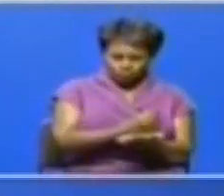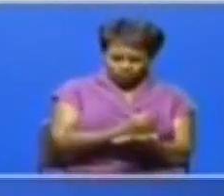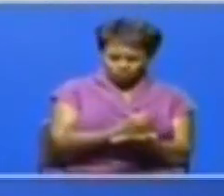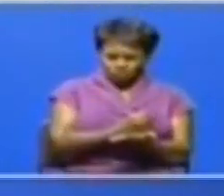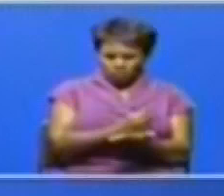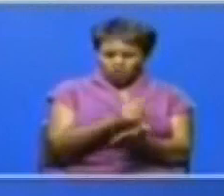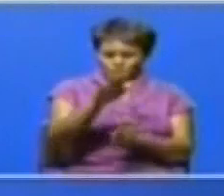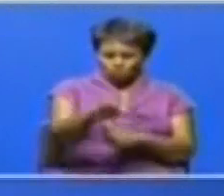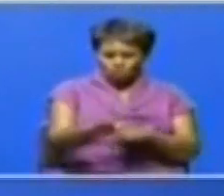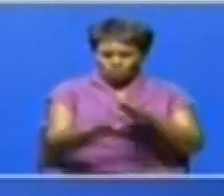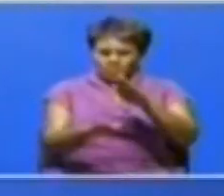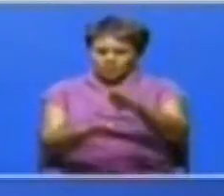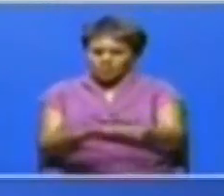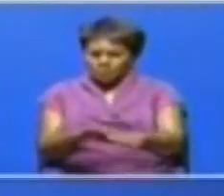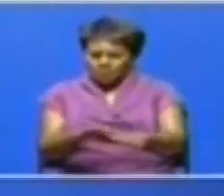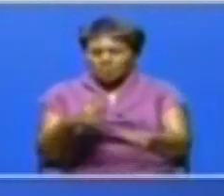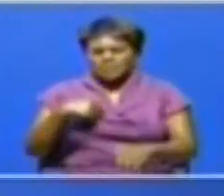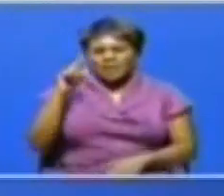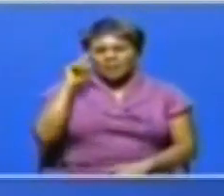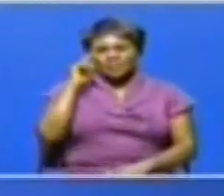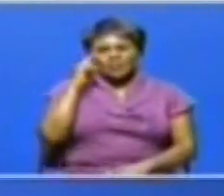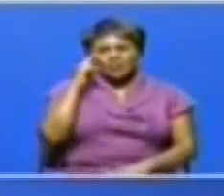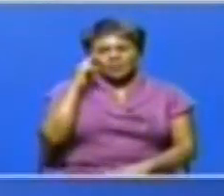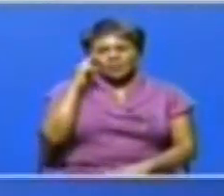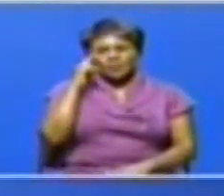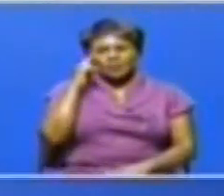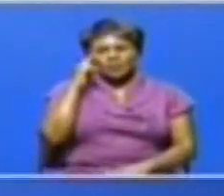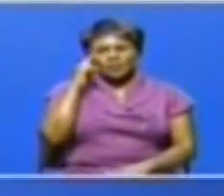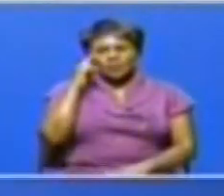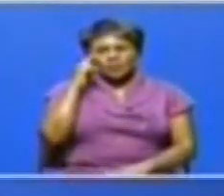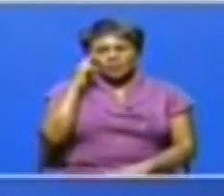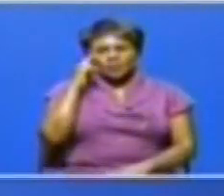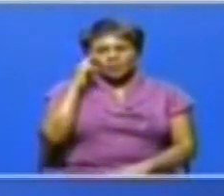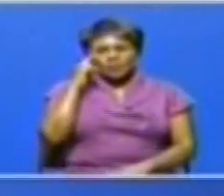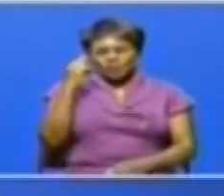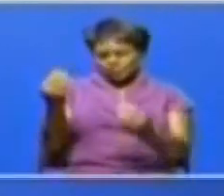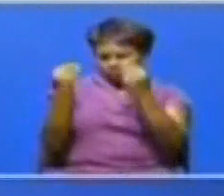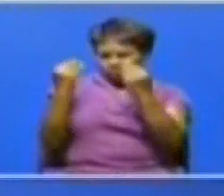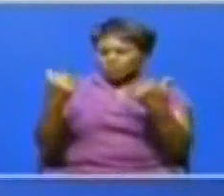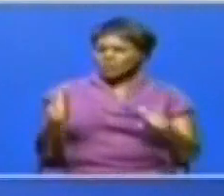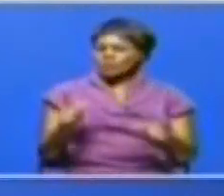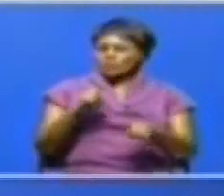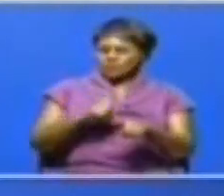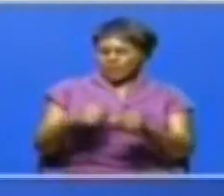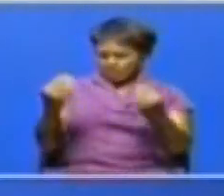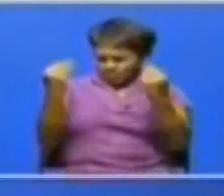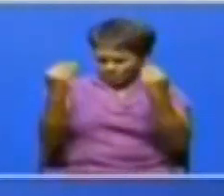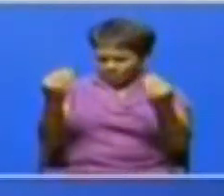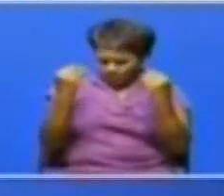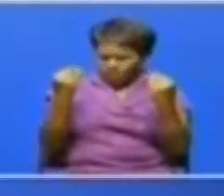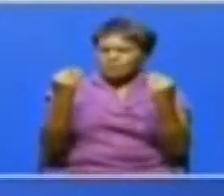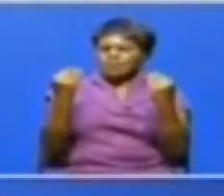ni hatua kwa hatua, na nafikiri kwa sababu hatujafanywa induction, tukienda kule induction